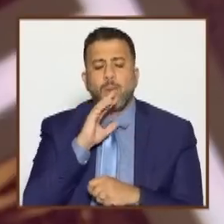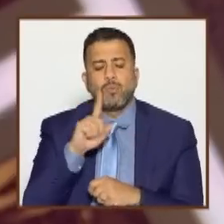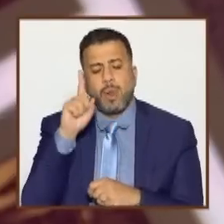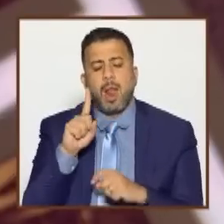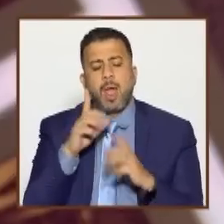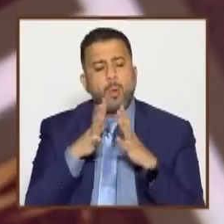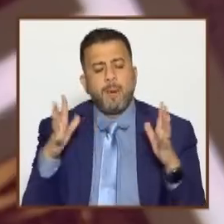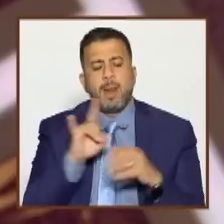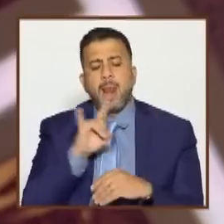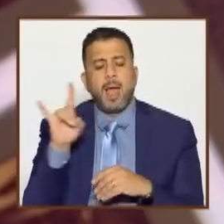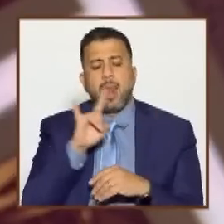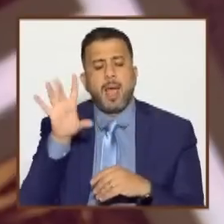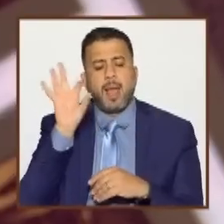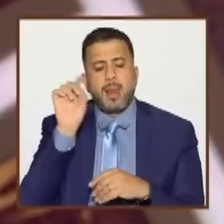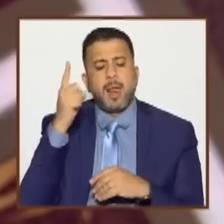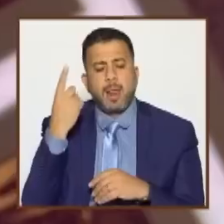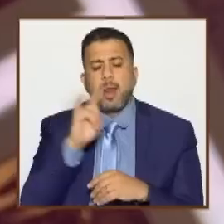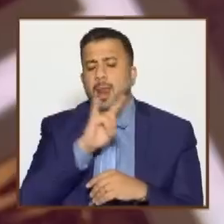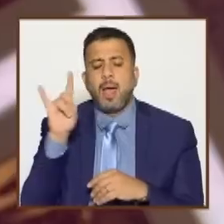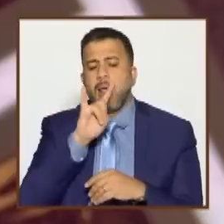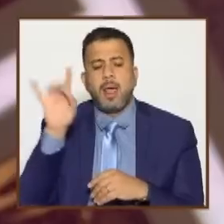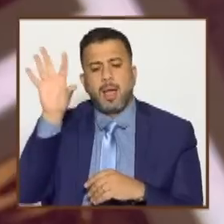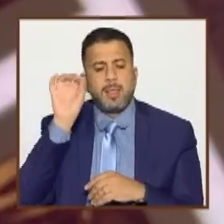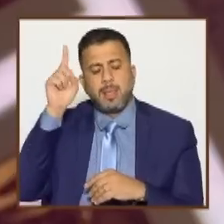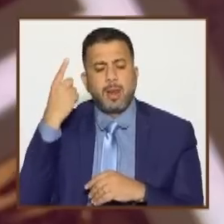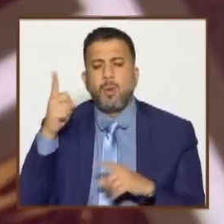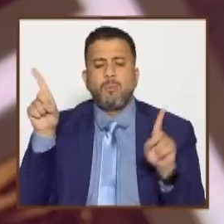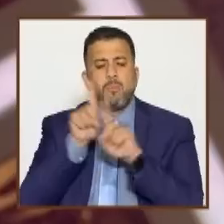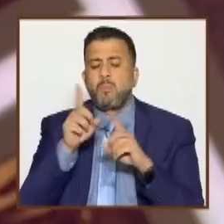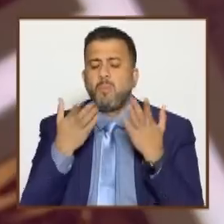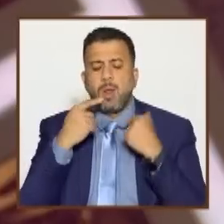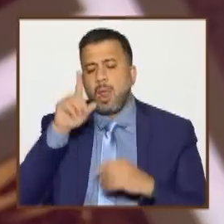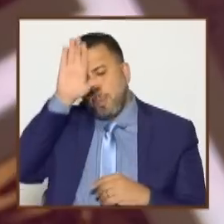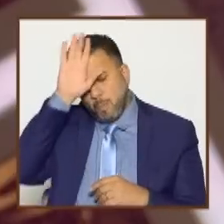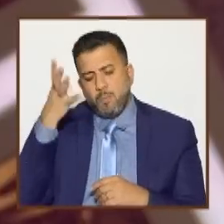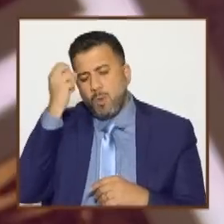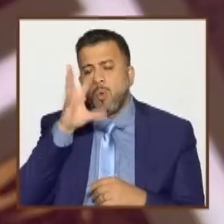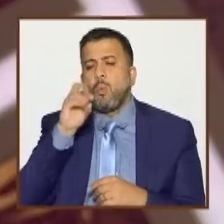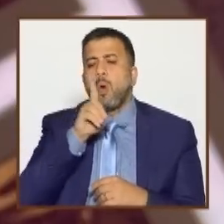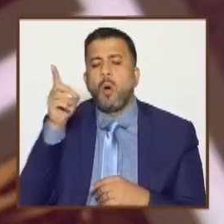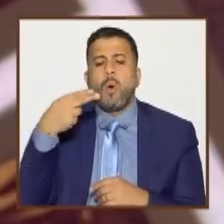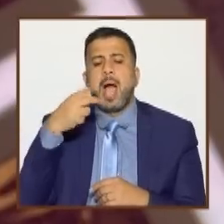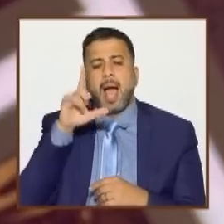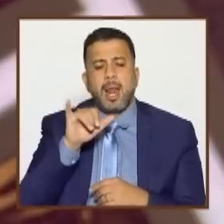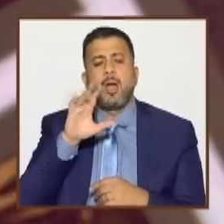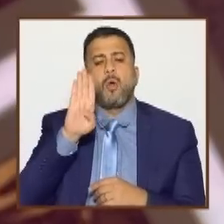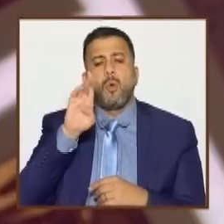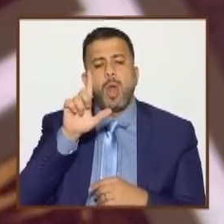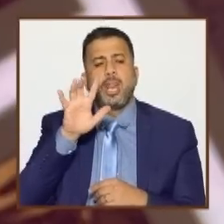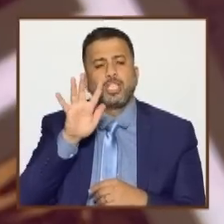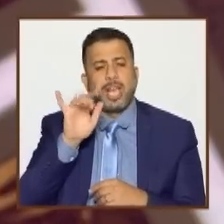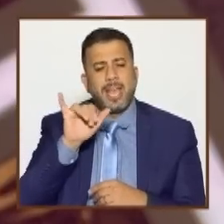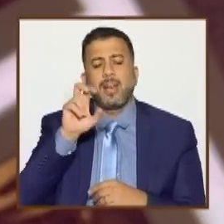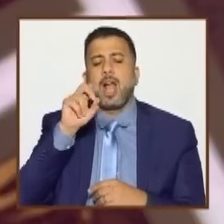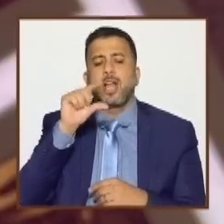قوة إلا بالله مثلا، أو لا إله إلا الله وحده لا شريك له، له الملك وله الحمد وهو على كل شيء قدير، سبحان الله